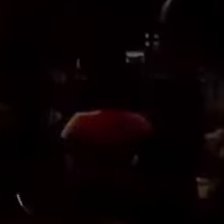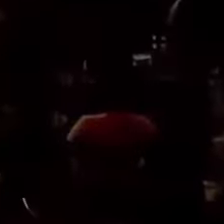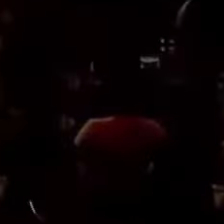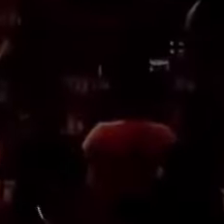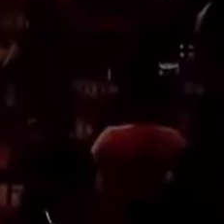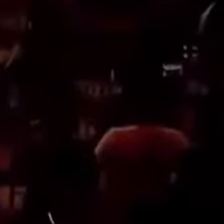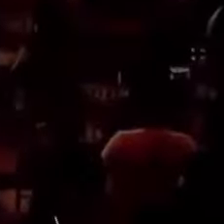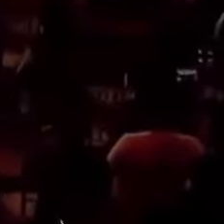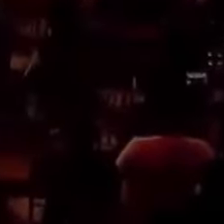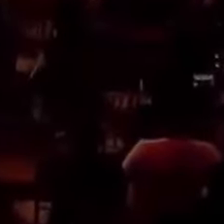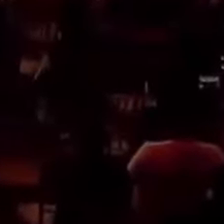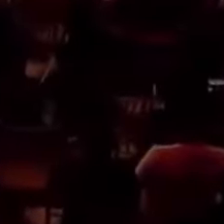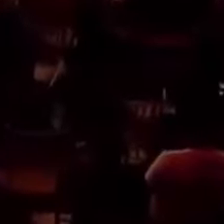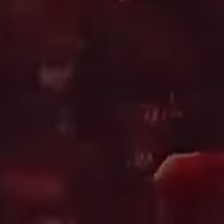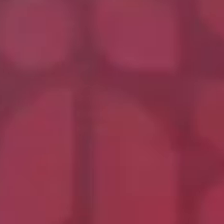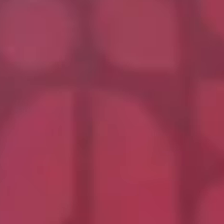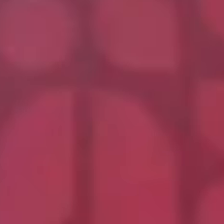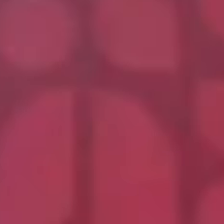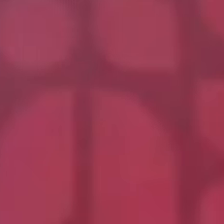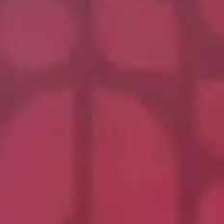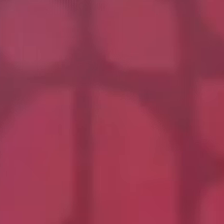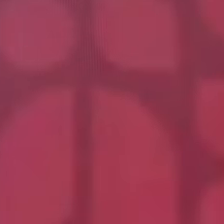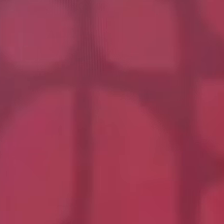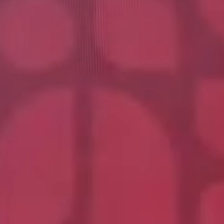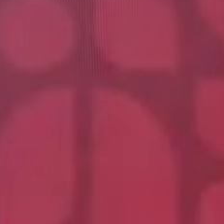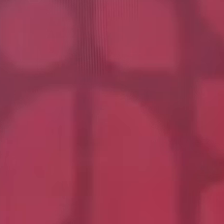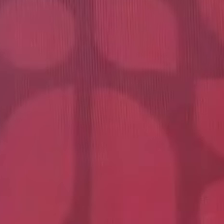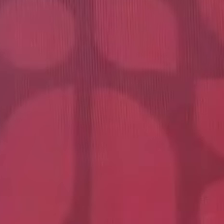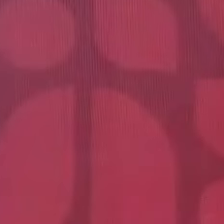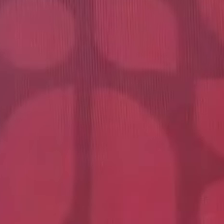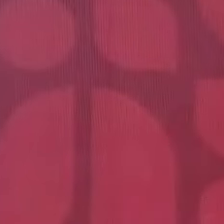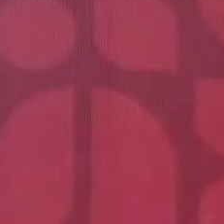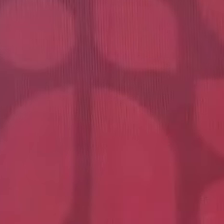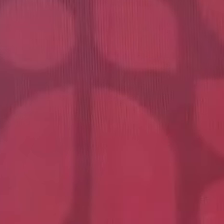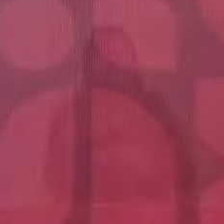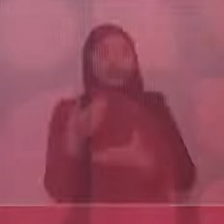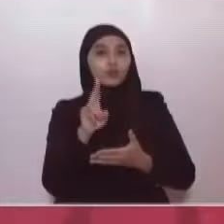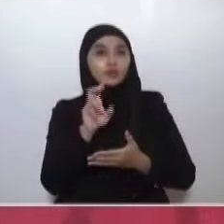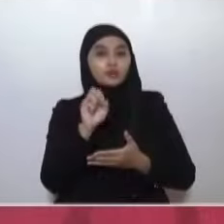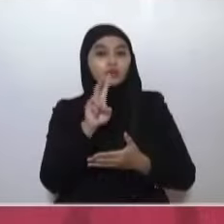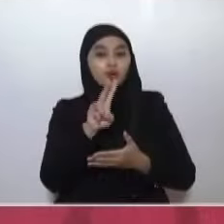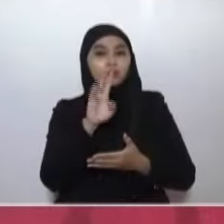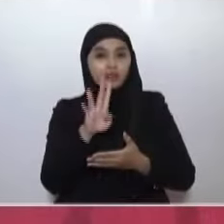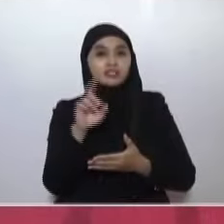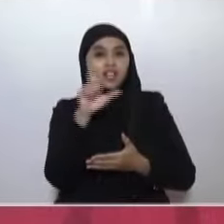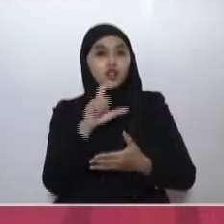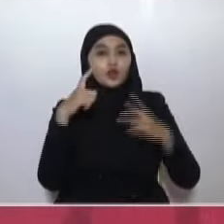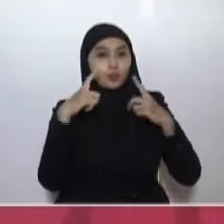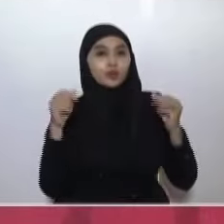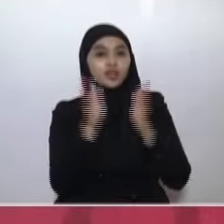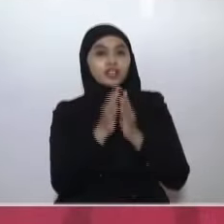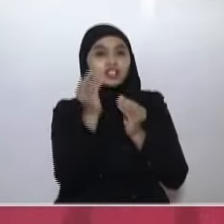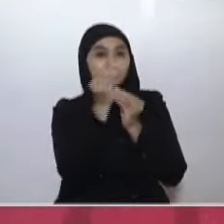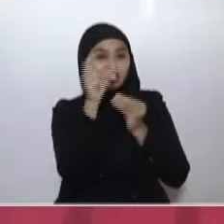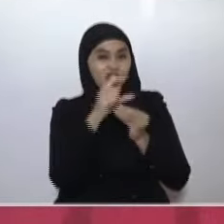Kembali lagi bersama kami di debat publik kedua provinsi Jawa Tengah untuk pemilihan calon gubernur dan calon